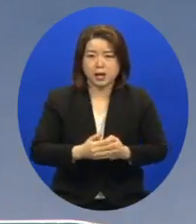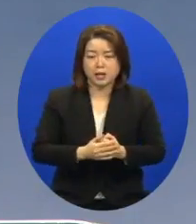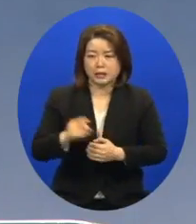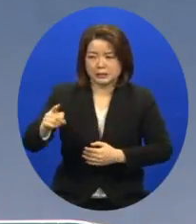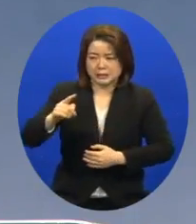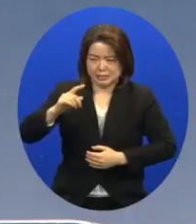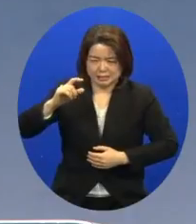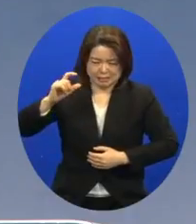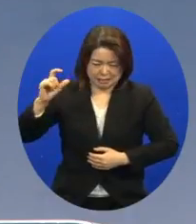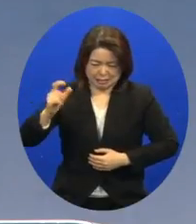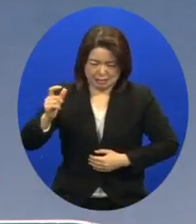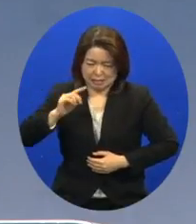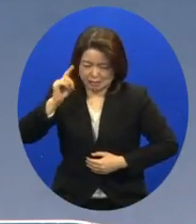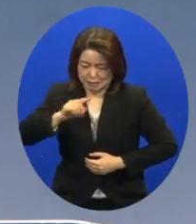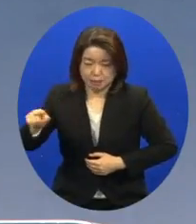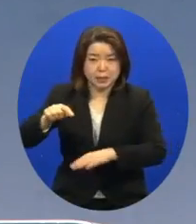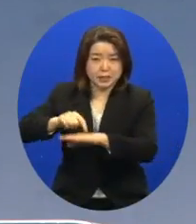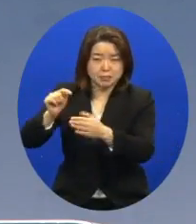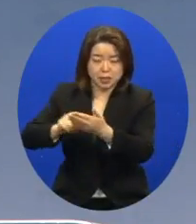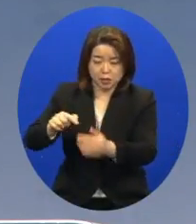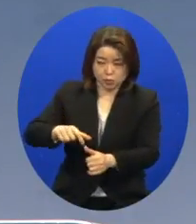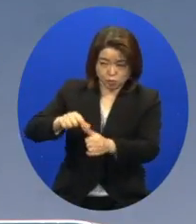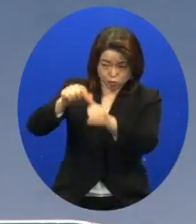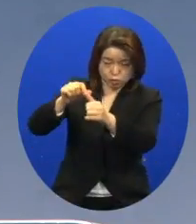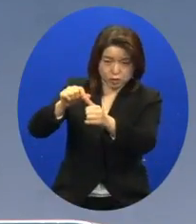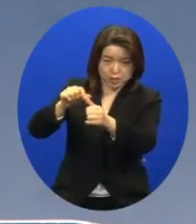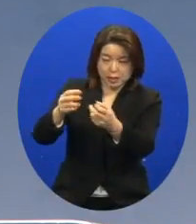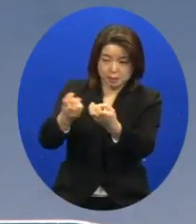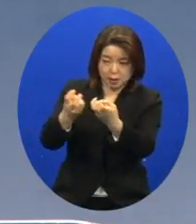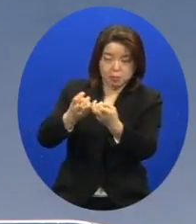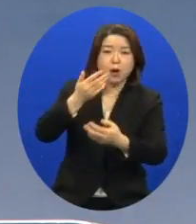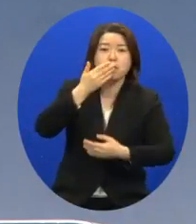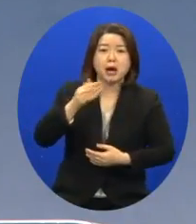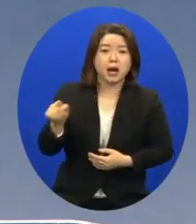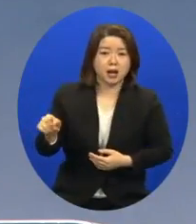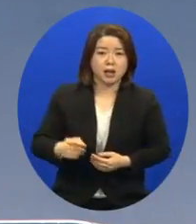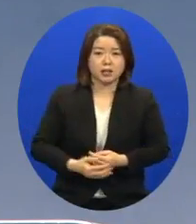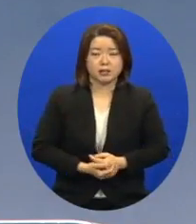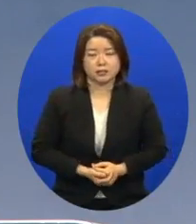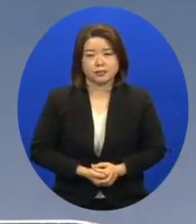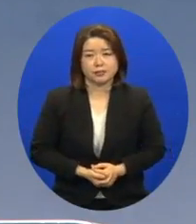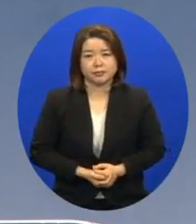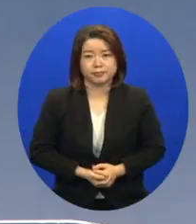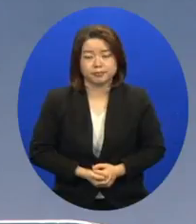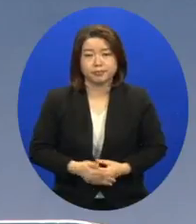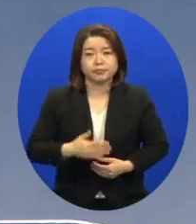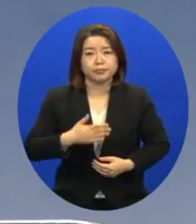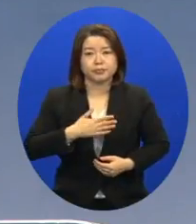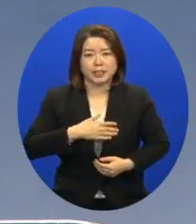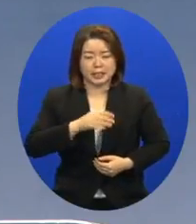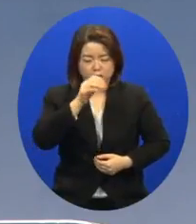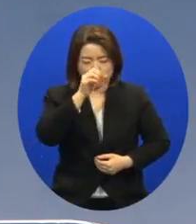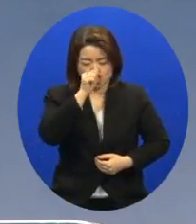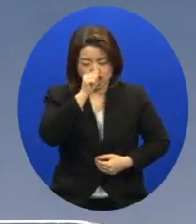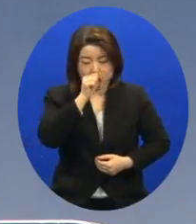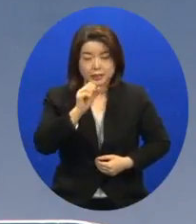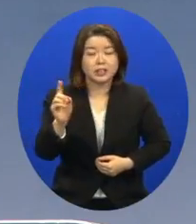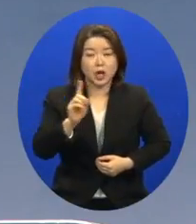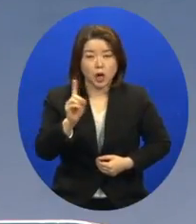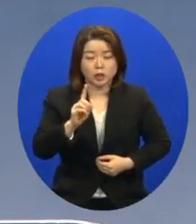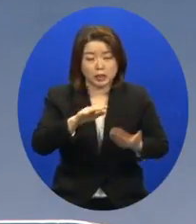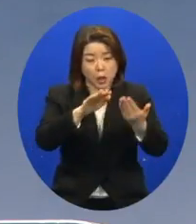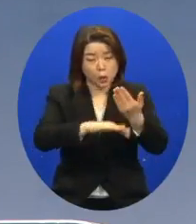진 영혼도 구원할 길도 가능해지게 되는 것입니다 제가 참 좋아하는 어느 후배